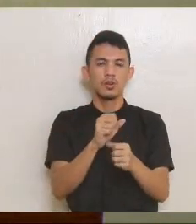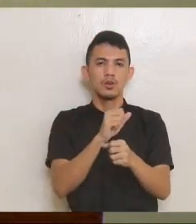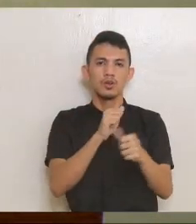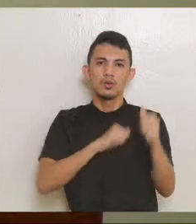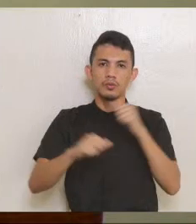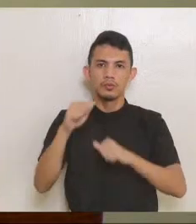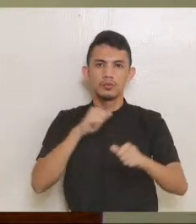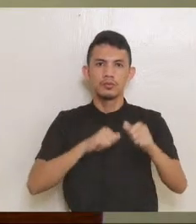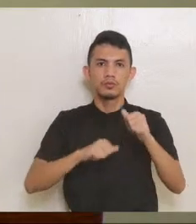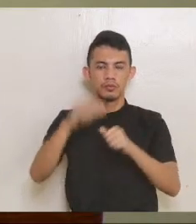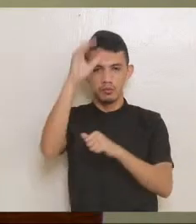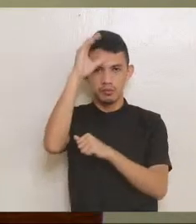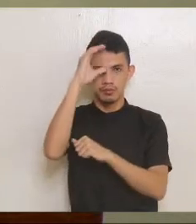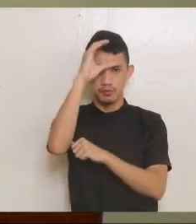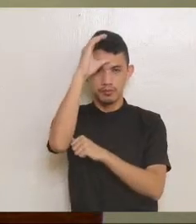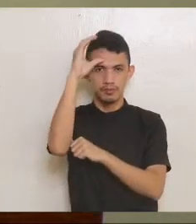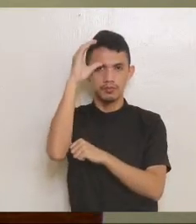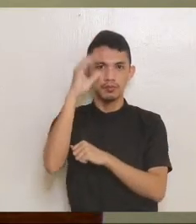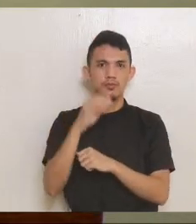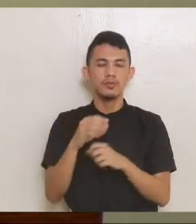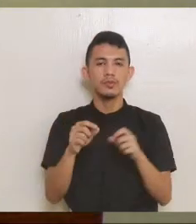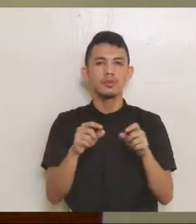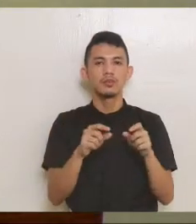Apan, oo, mga kaigsuunan ko din ni Kristo,